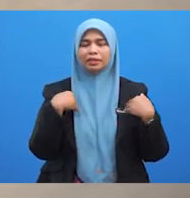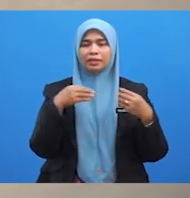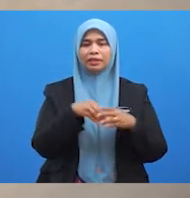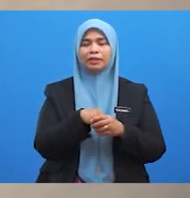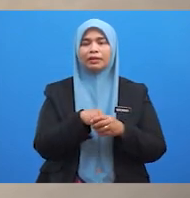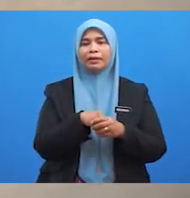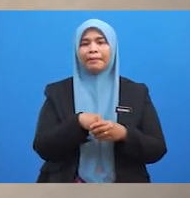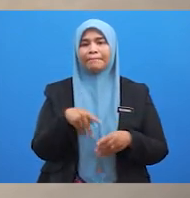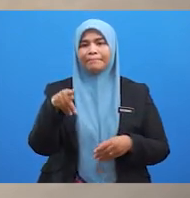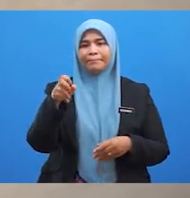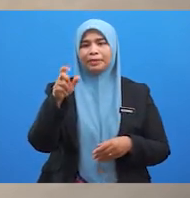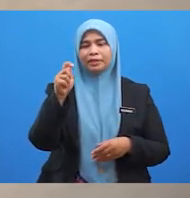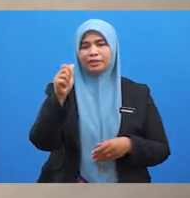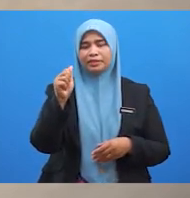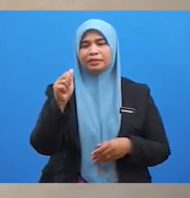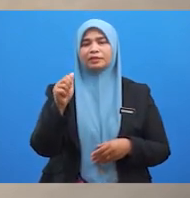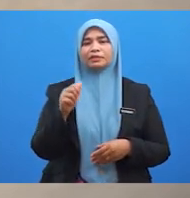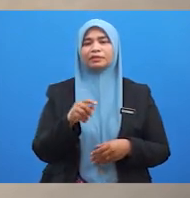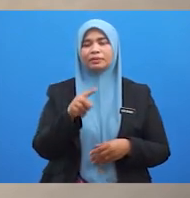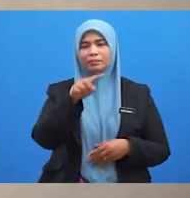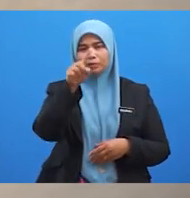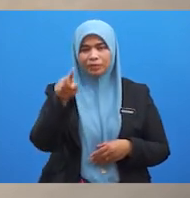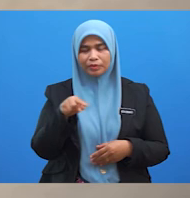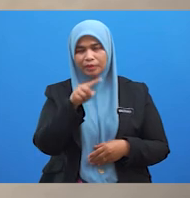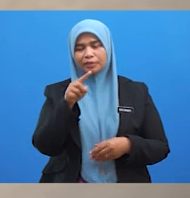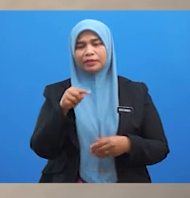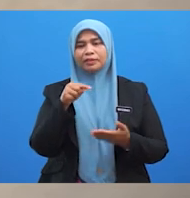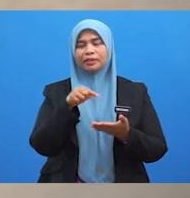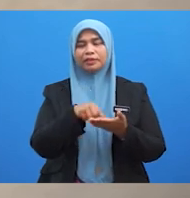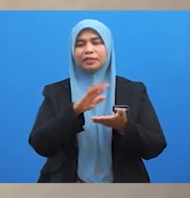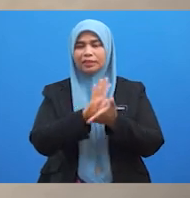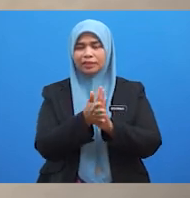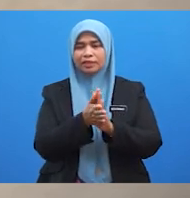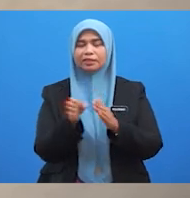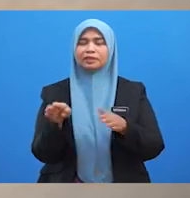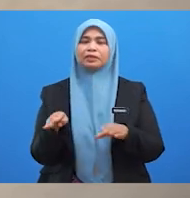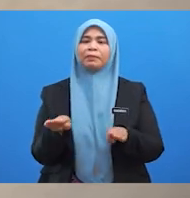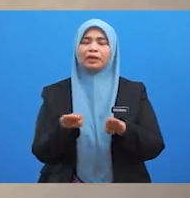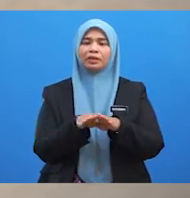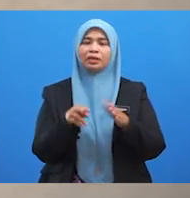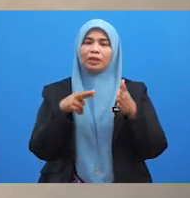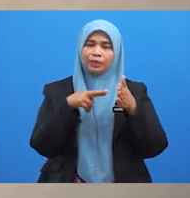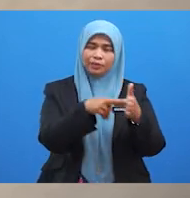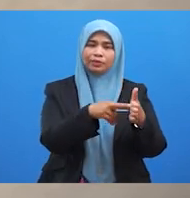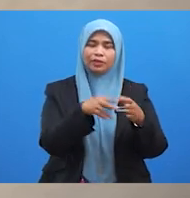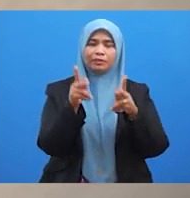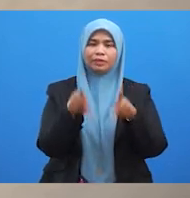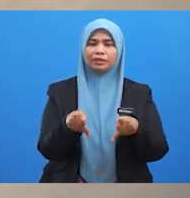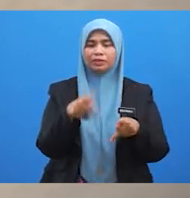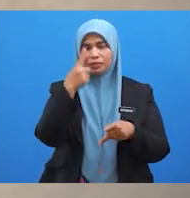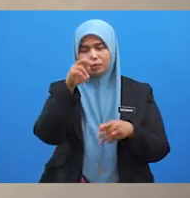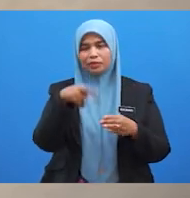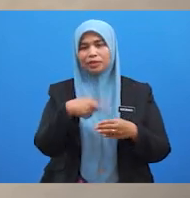bulatan. Hal ini akan dijadikan sebagai rujukan pelajar dalam